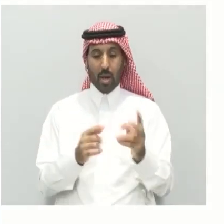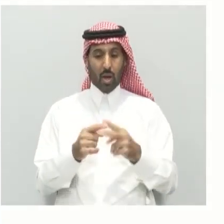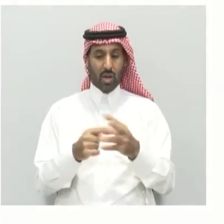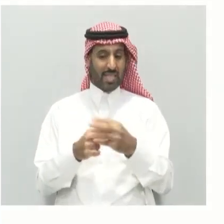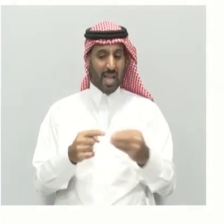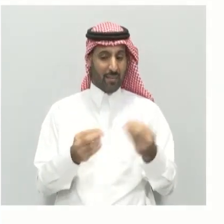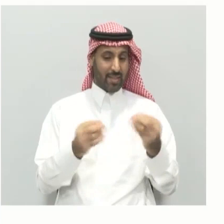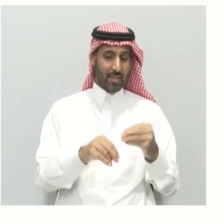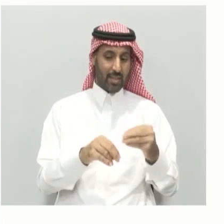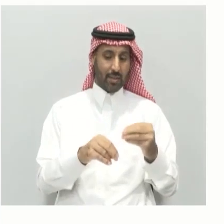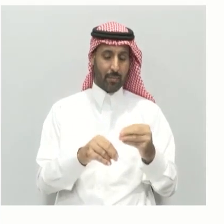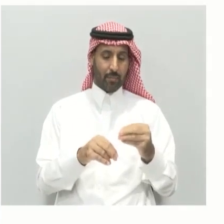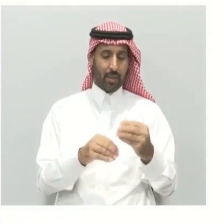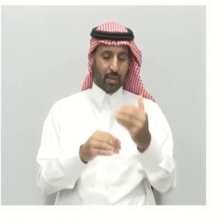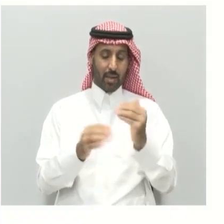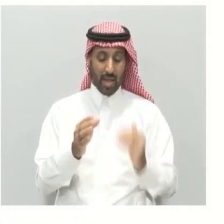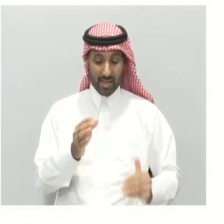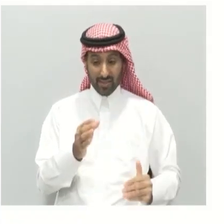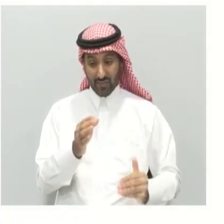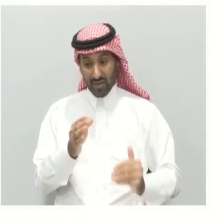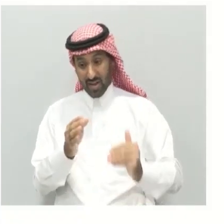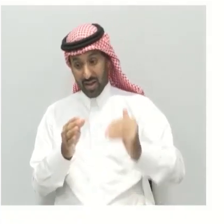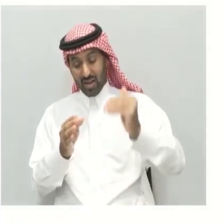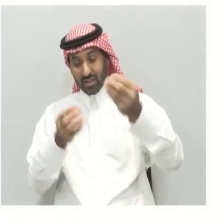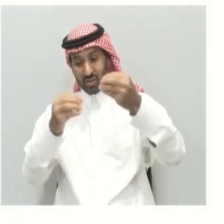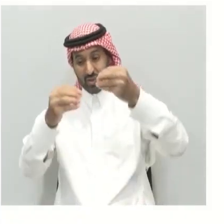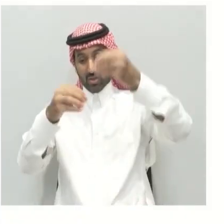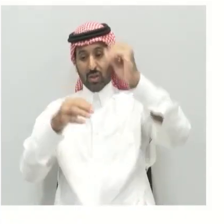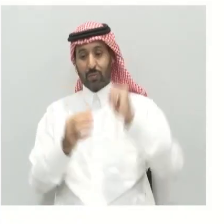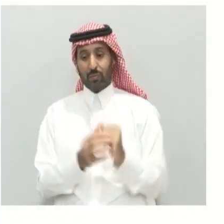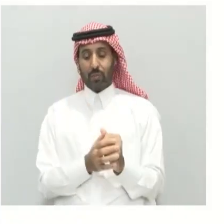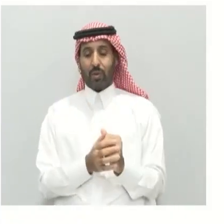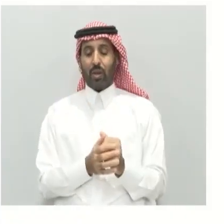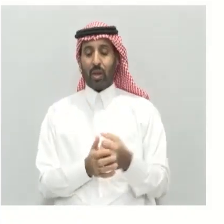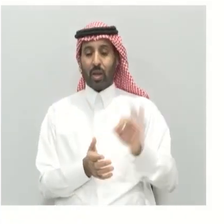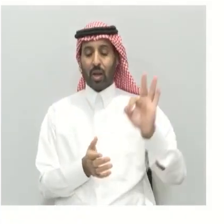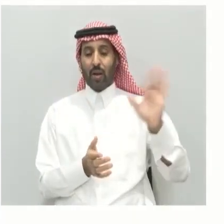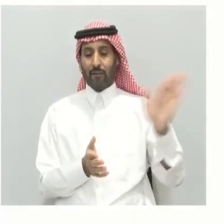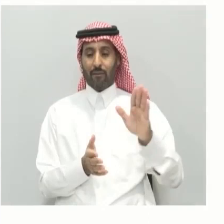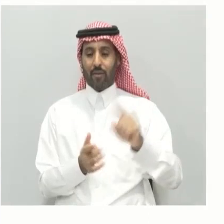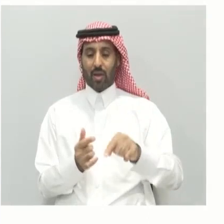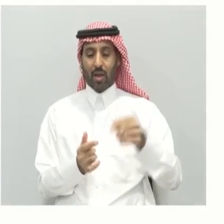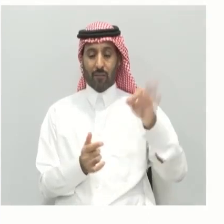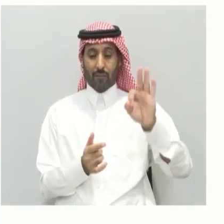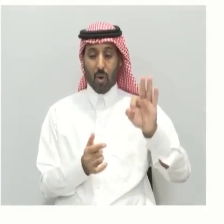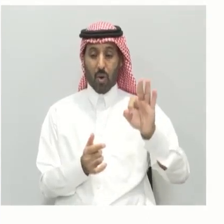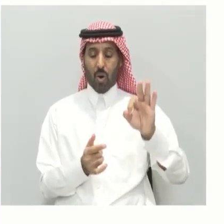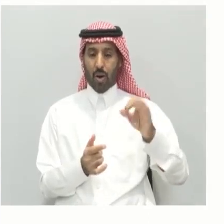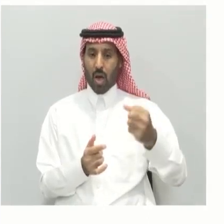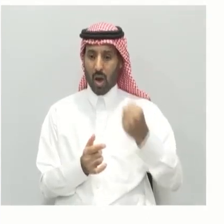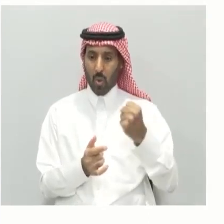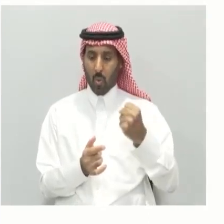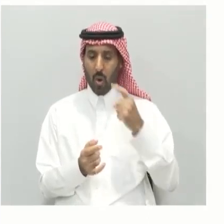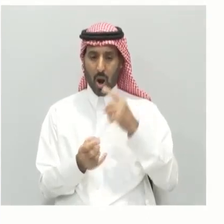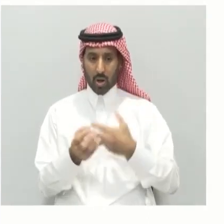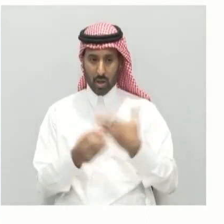تزيد من الاسفل الى الاعلى ما دام انه عامل مؤكسد معناته كهرو سالبيتها عاليه معناته ان الفلور هو اقوى